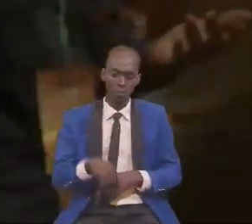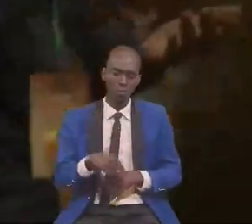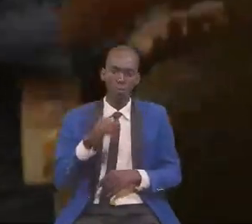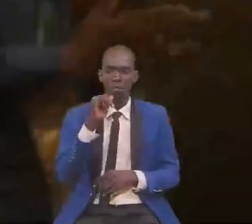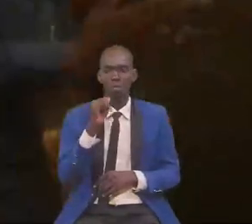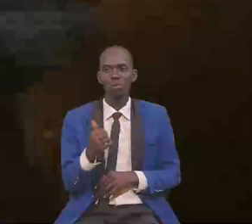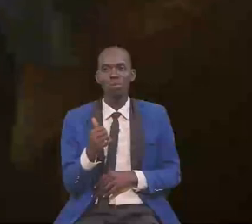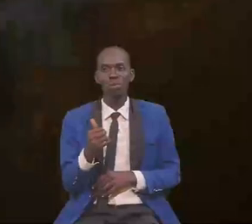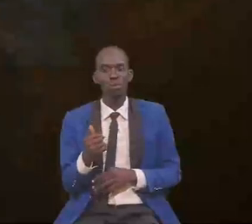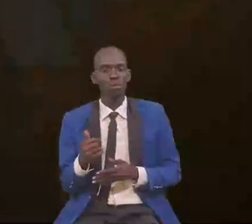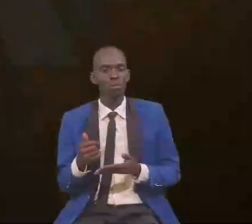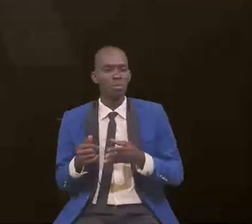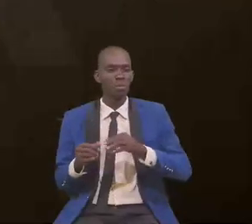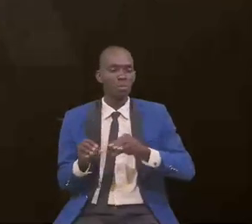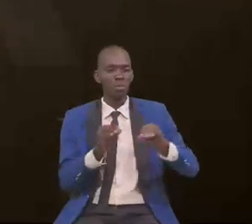pas ci par là,